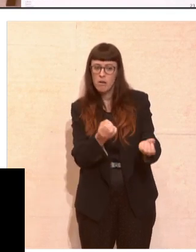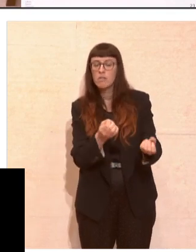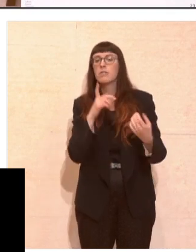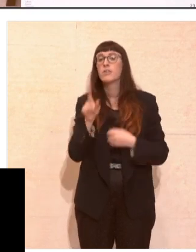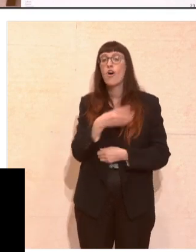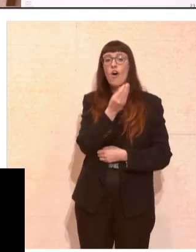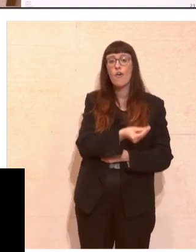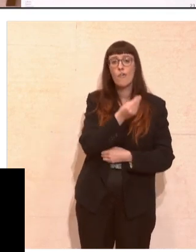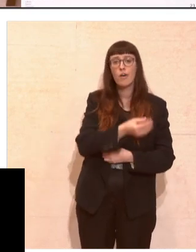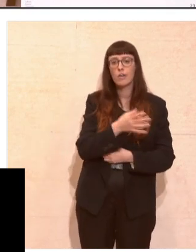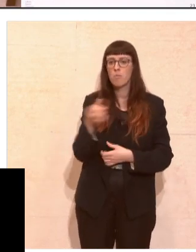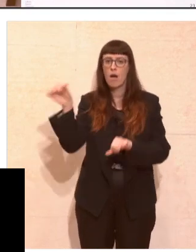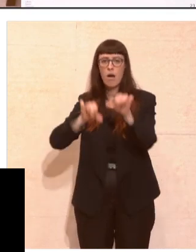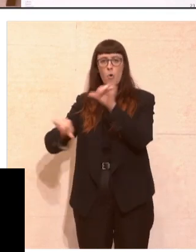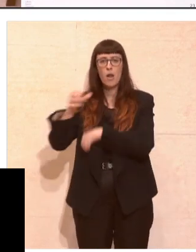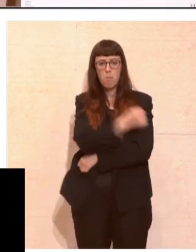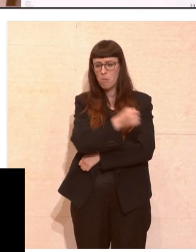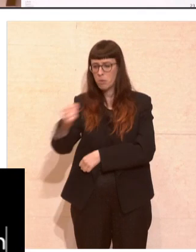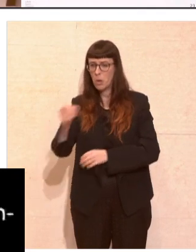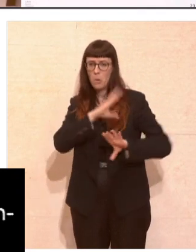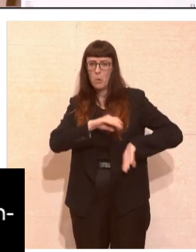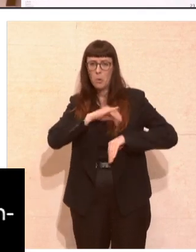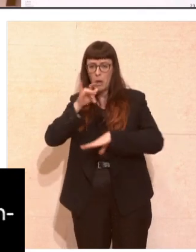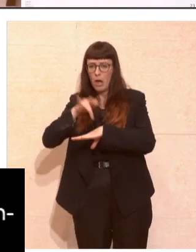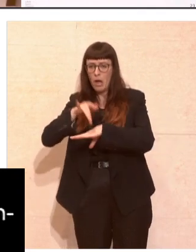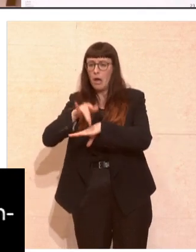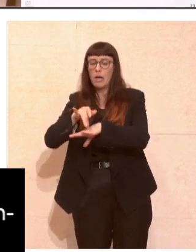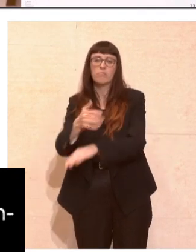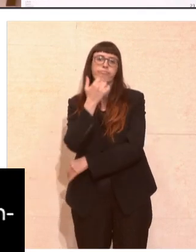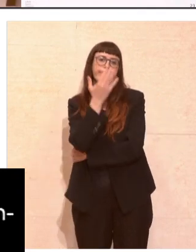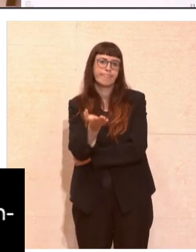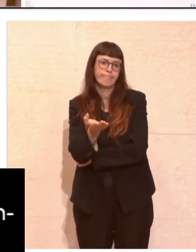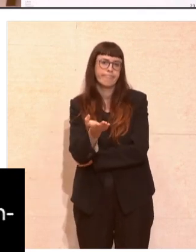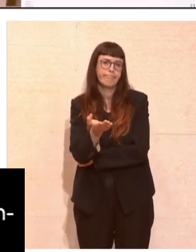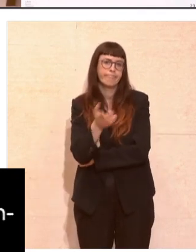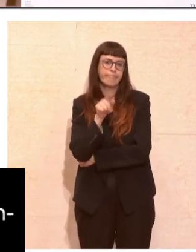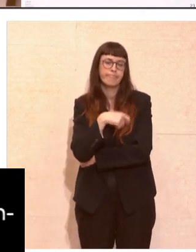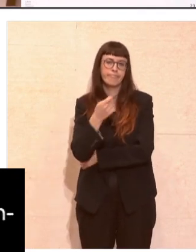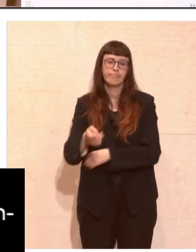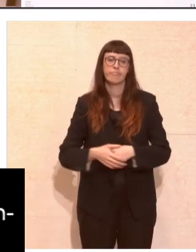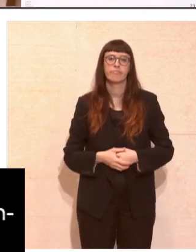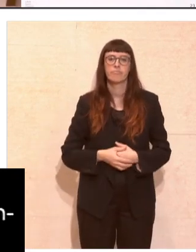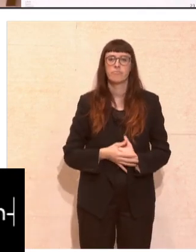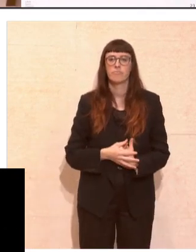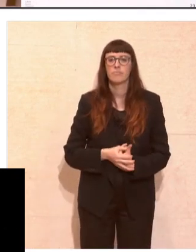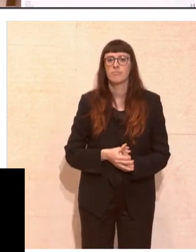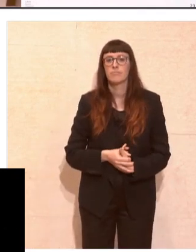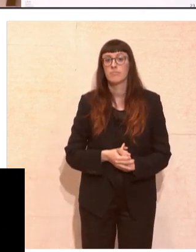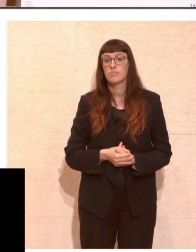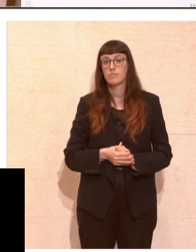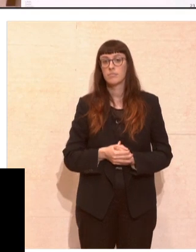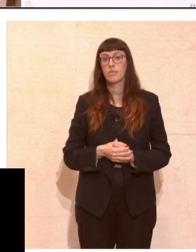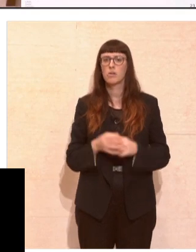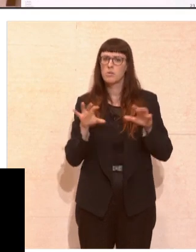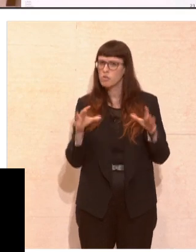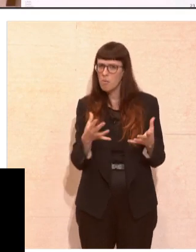expérimentales. De dire, bien, toi, tu vas dans le petit groupe de dormeurs, puis on va regarder finalement ce qui t'arrive par la suite. On ne peut pas faire ça. Donc, comment on fait